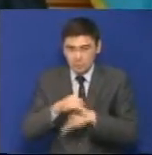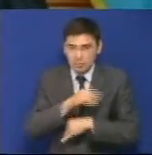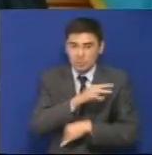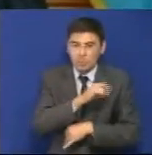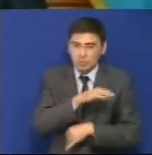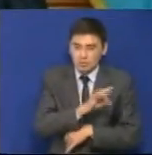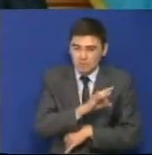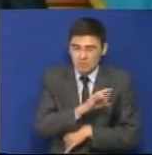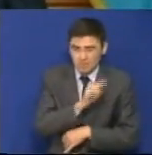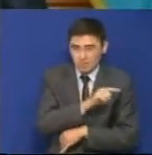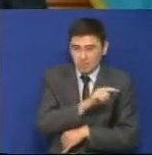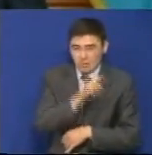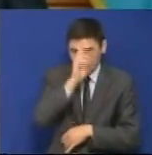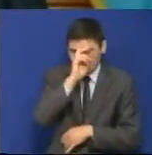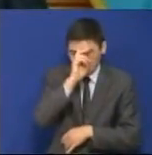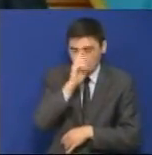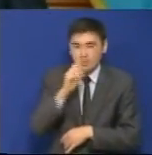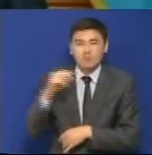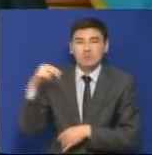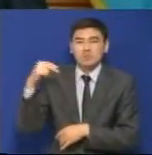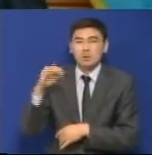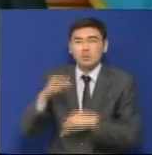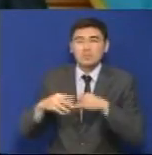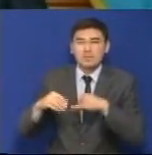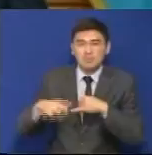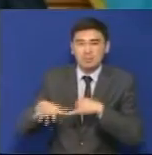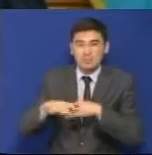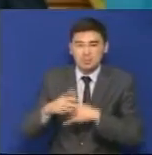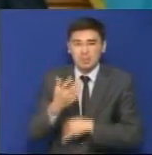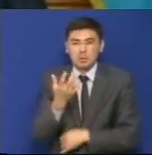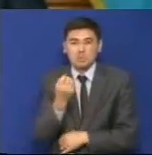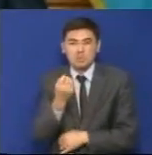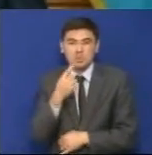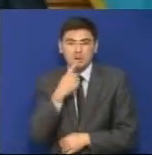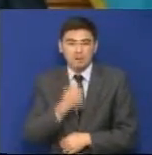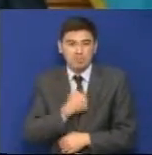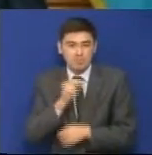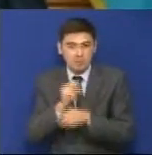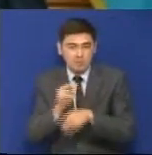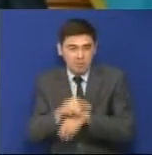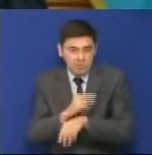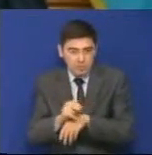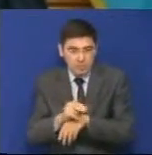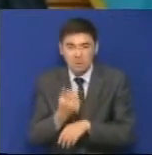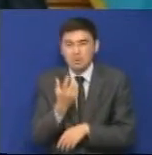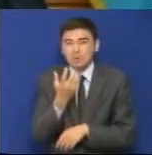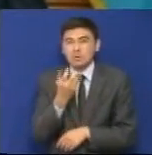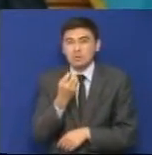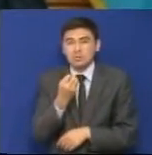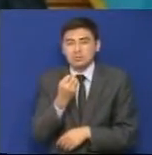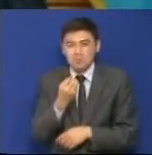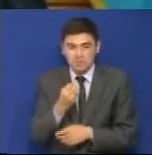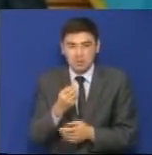мен мемлекет басшысы жер мәселесі әскери патриоттық тәрбие беру қылмыстық жазасын өтегендердің